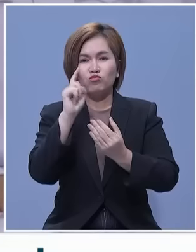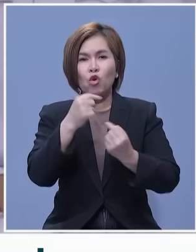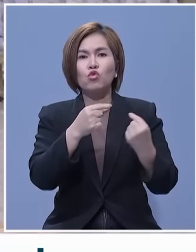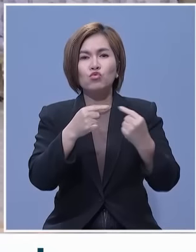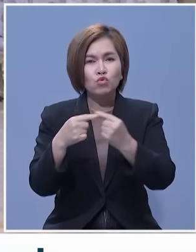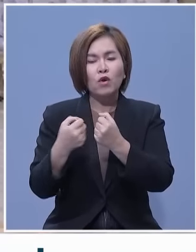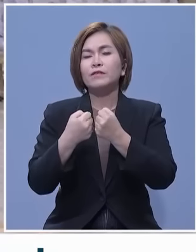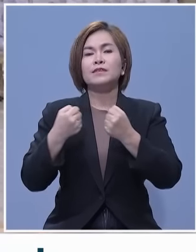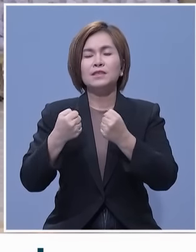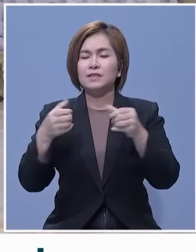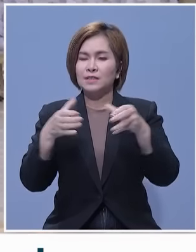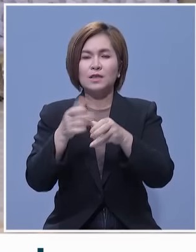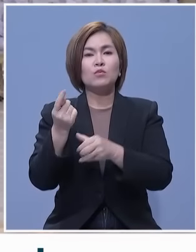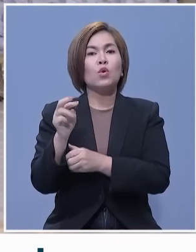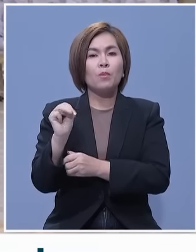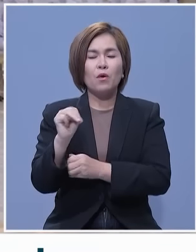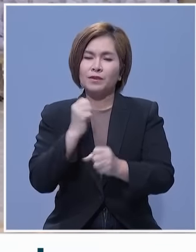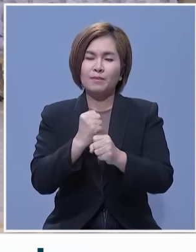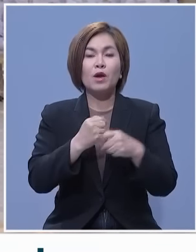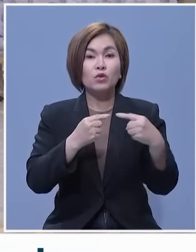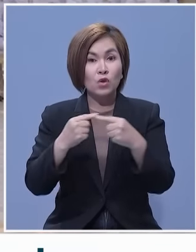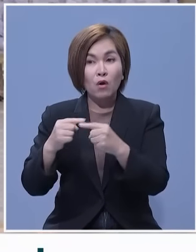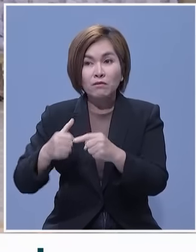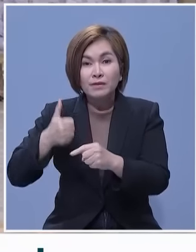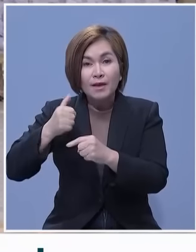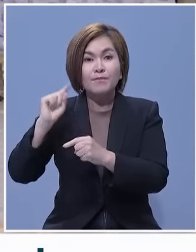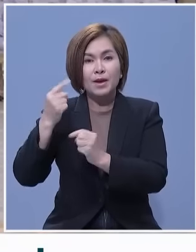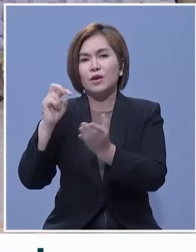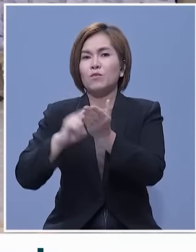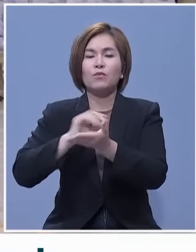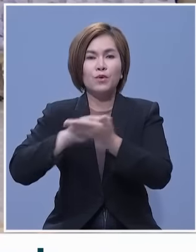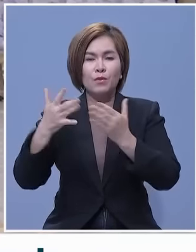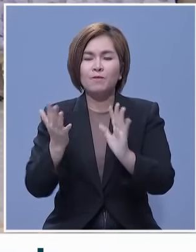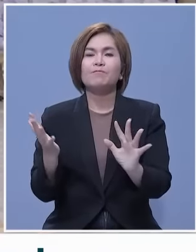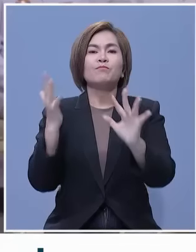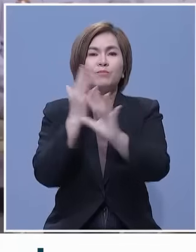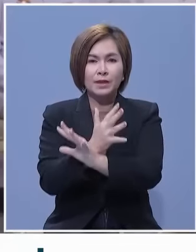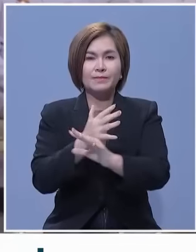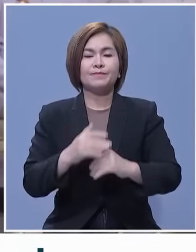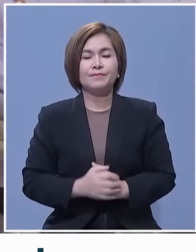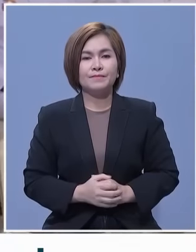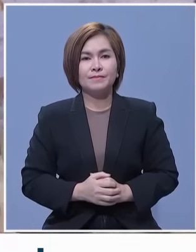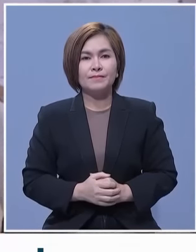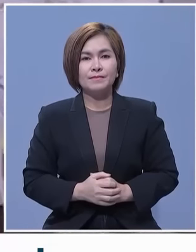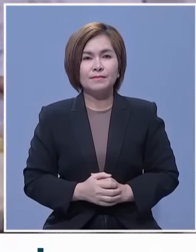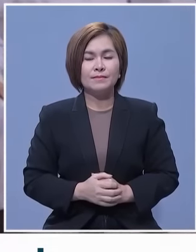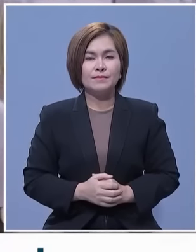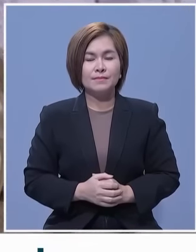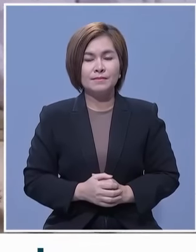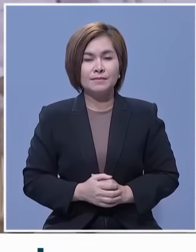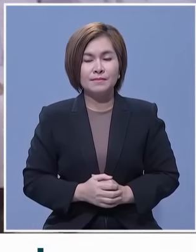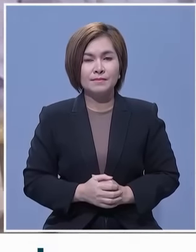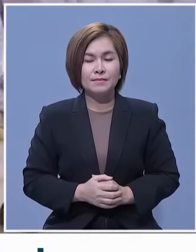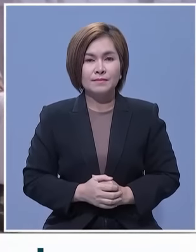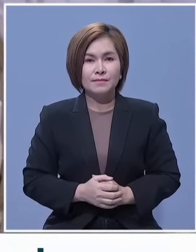ว่ารัฐมนตรีชุดเดิมต้องรักษาการต่อไปจนกว่าจะมีครมชุดใหม่เข้ามาทำหน้าที่ก็เป็นครมรักษาการไปอืทีนี้